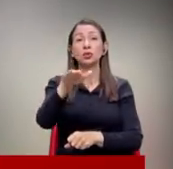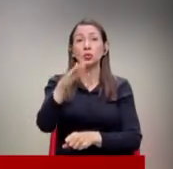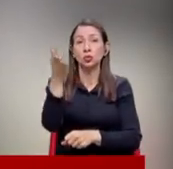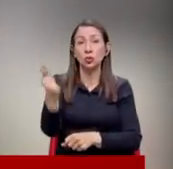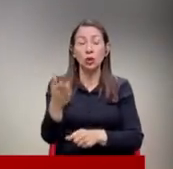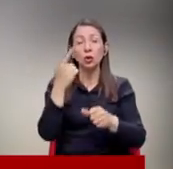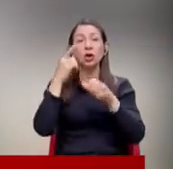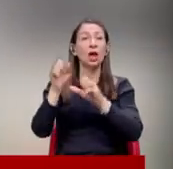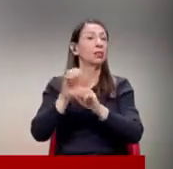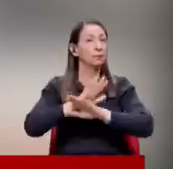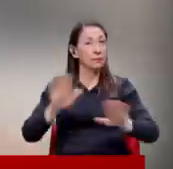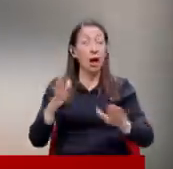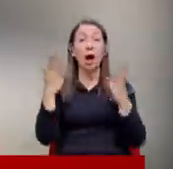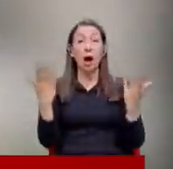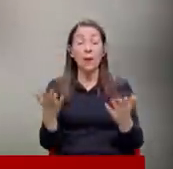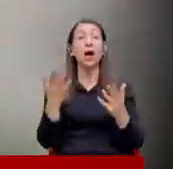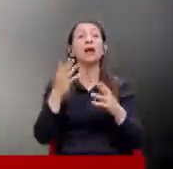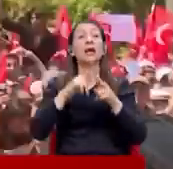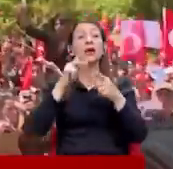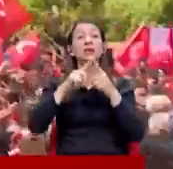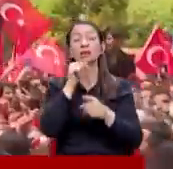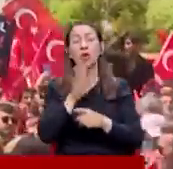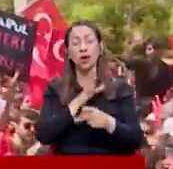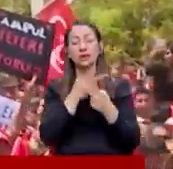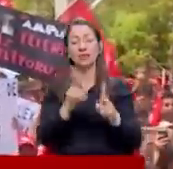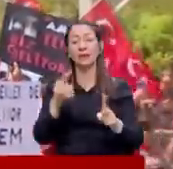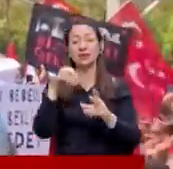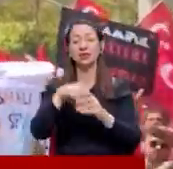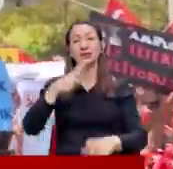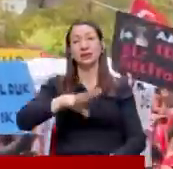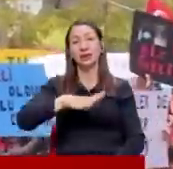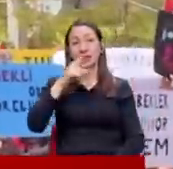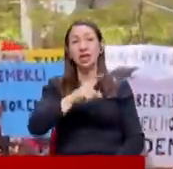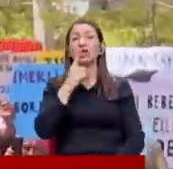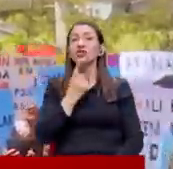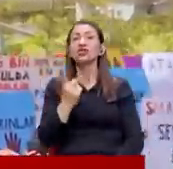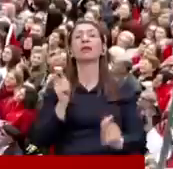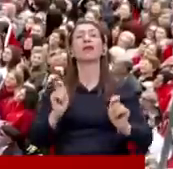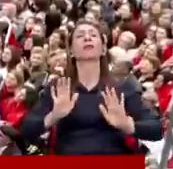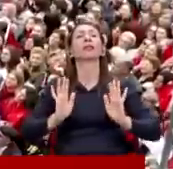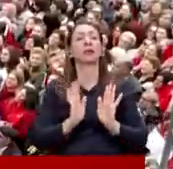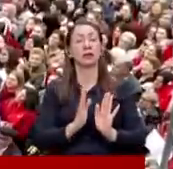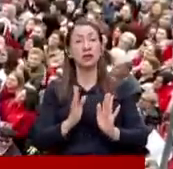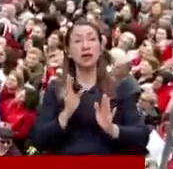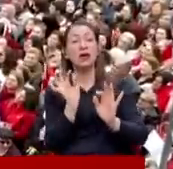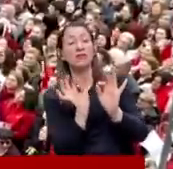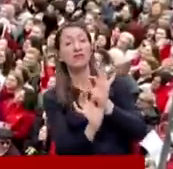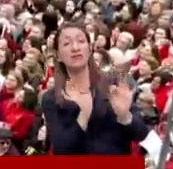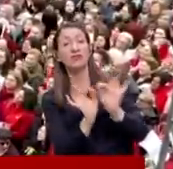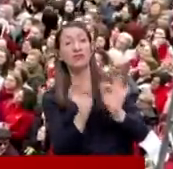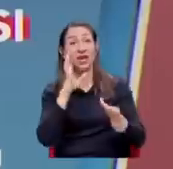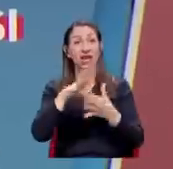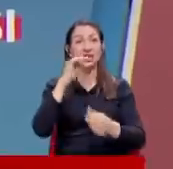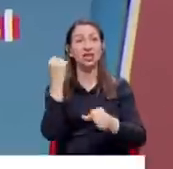çocuk gözaltına alındı. Ama Kemal Kılıçdaroğlu serbest bırakılmasını istedi, şikayetçi olunmamasını. Kışkırttıkları